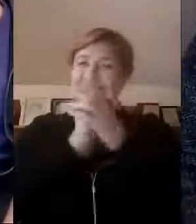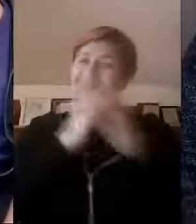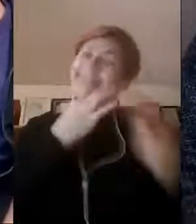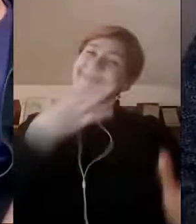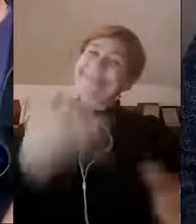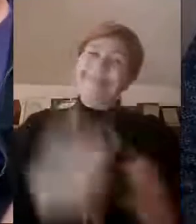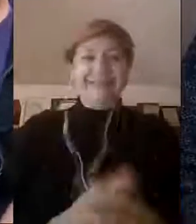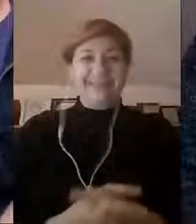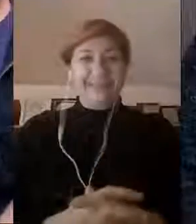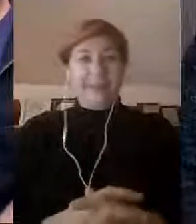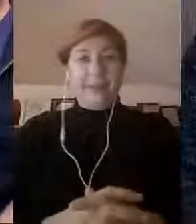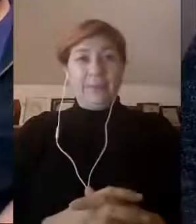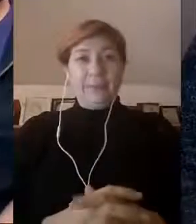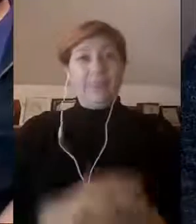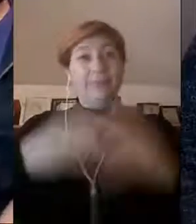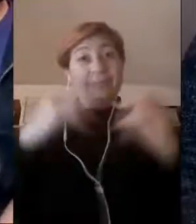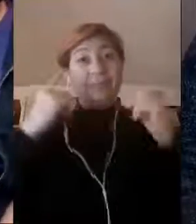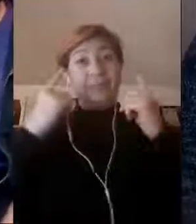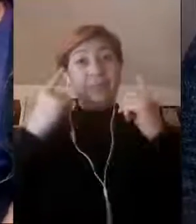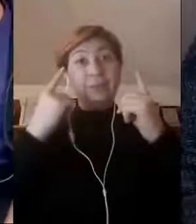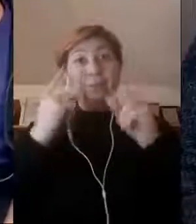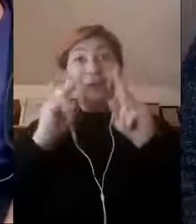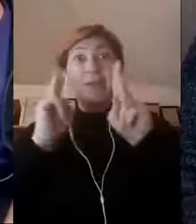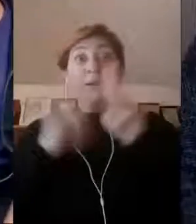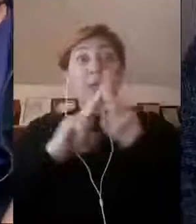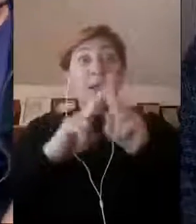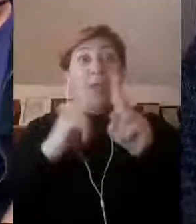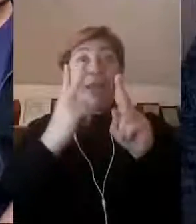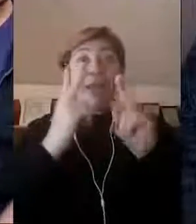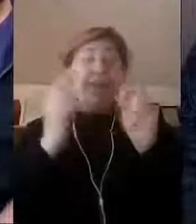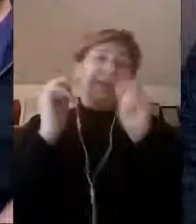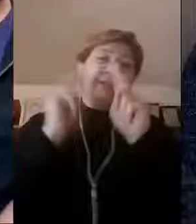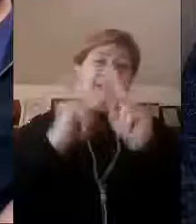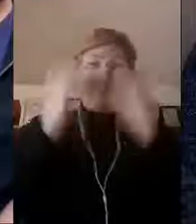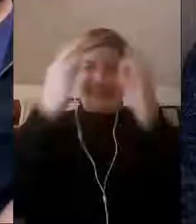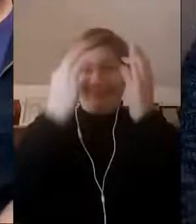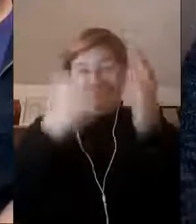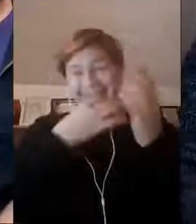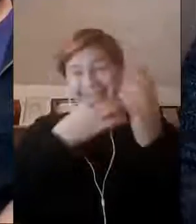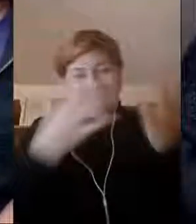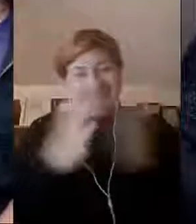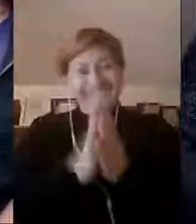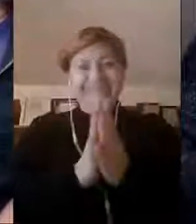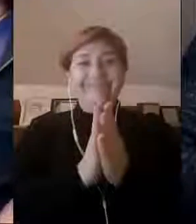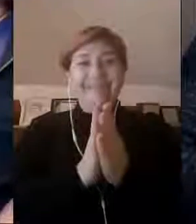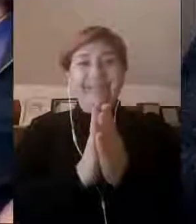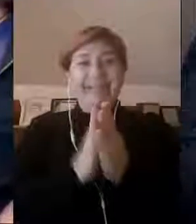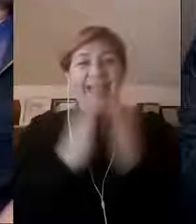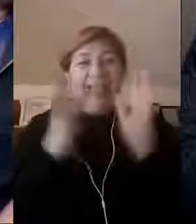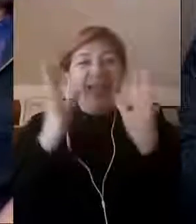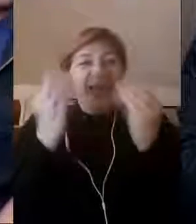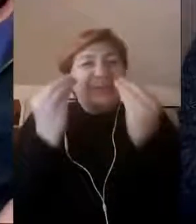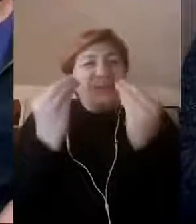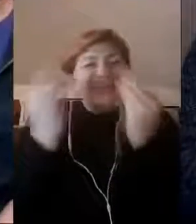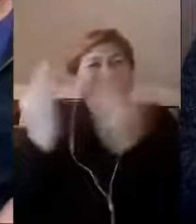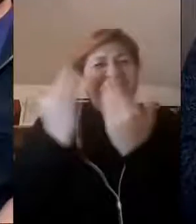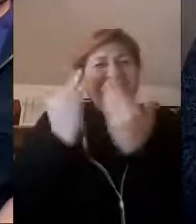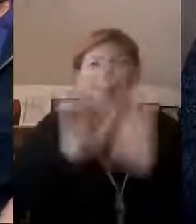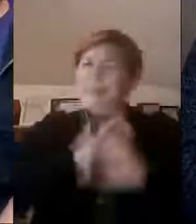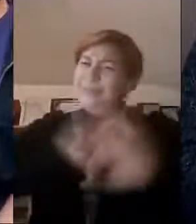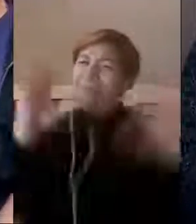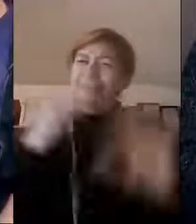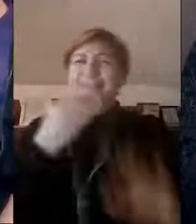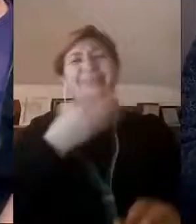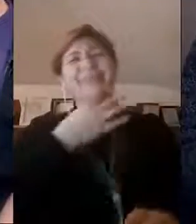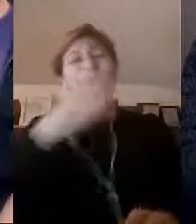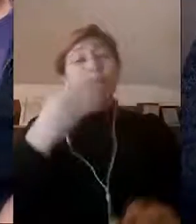Yani 1K izlenme olmuş. 2K'dan selam. Teşekkürler. Çok, çok Teşekkürler. teşekkürler. Acayip güzel bir destek değil mi? Evet, bu desteğin bizim